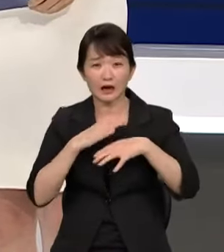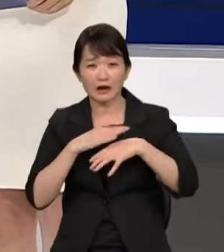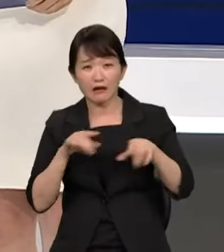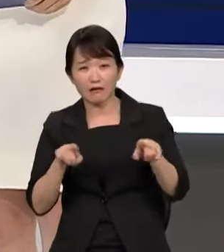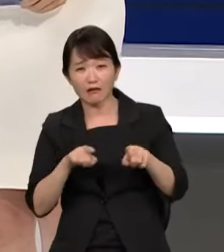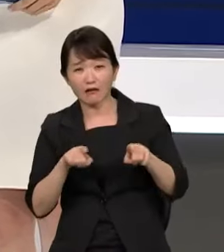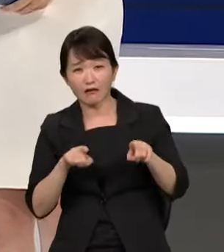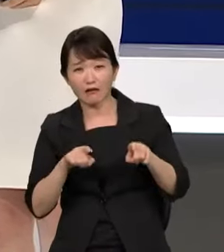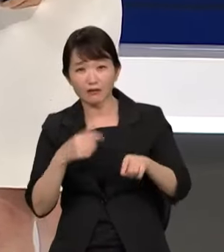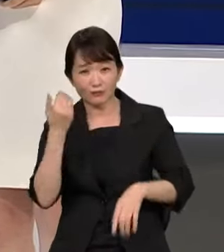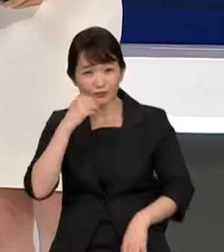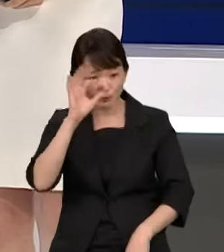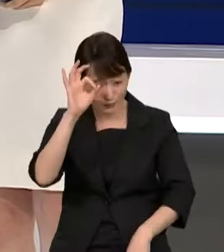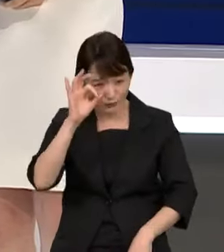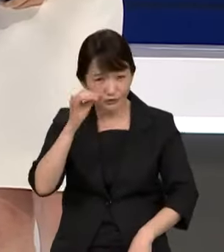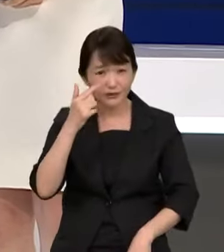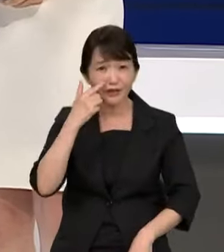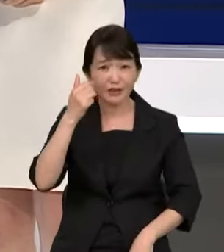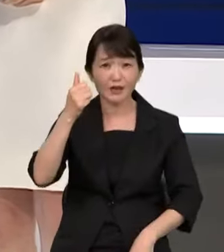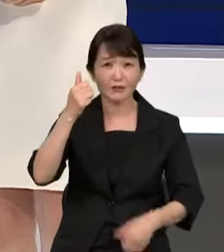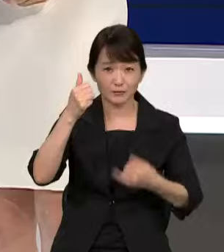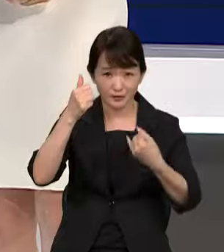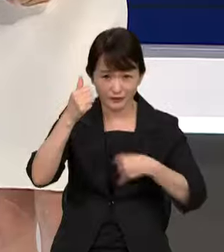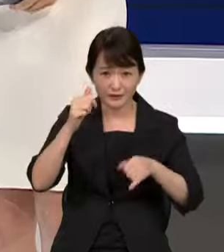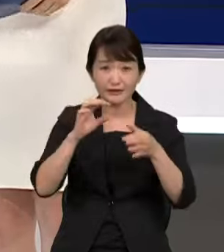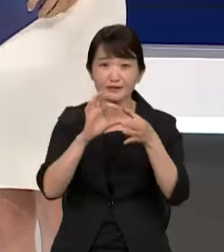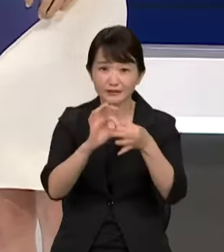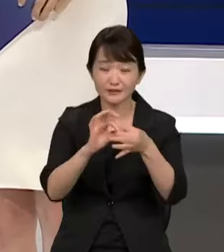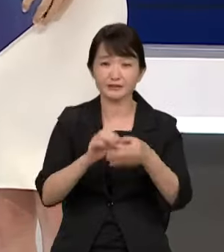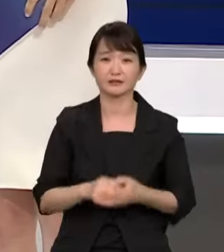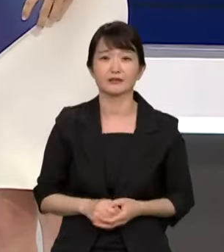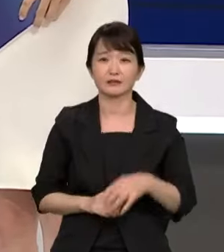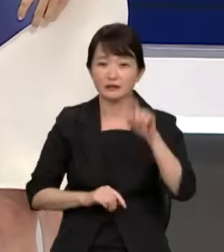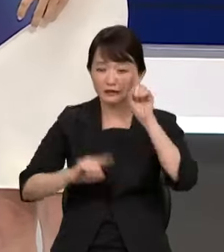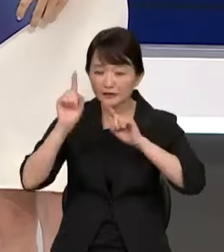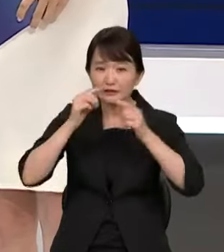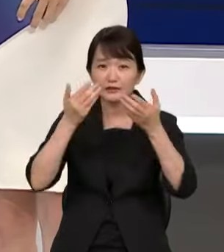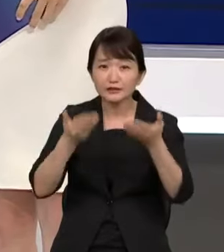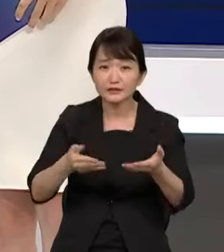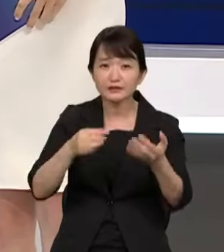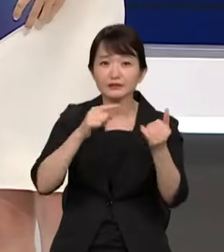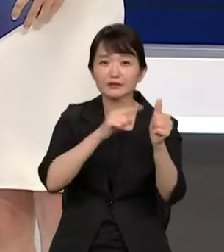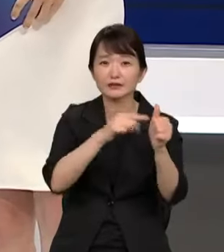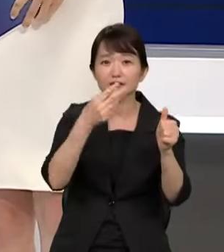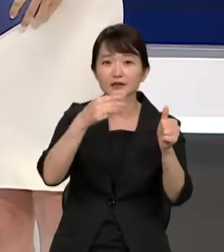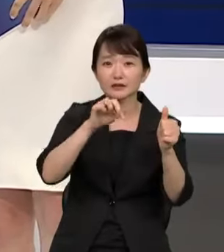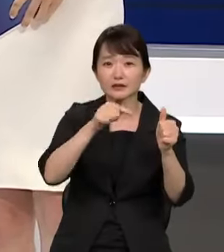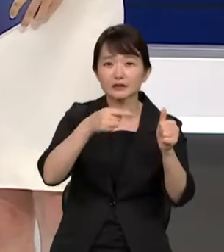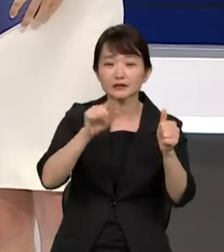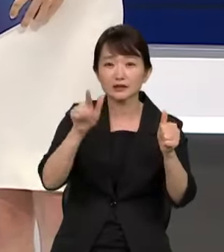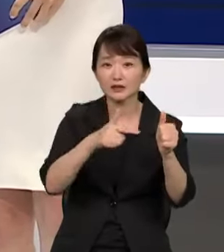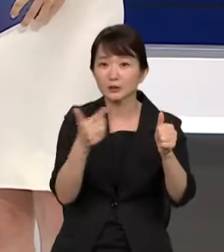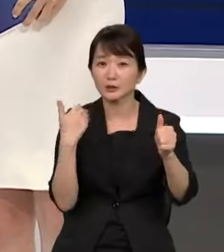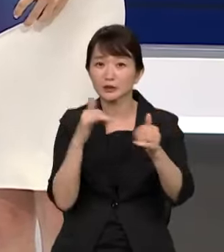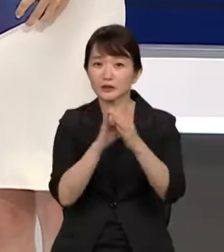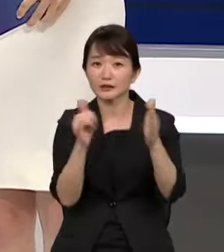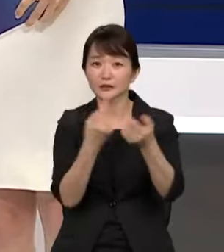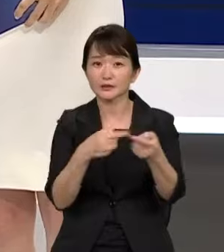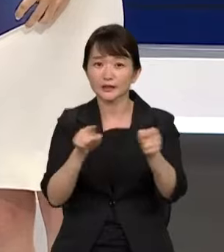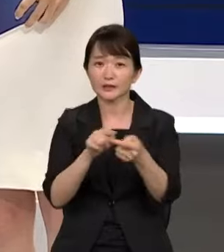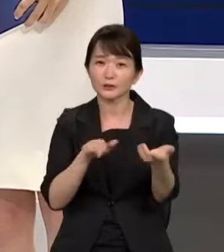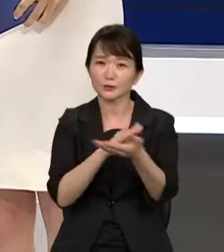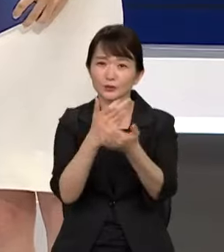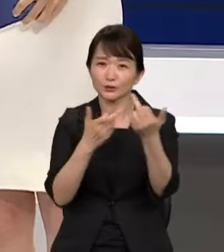무서워 하는데요 누가 봐도 사이 좋은 분여 지간이 부상으로 휴가 중인 린가드가 하루 전 가족과 함께 놀이